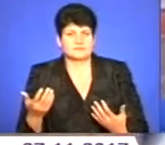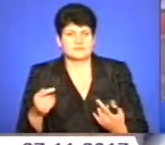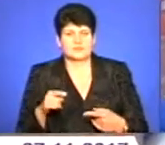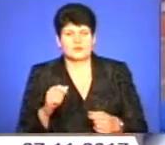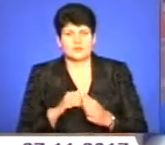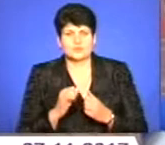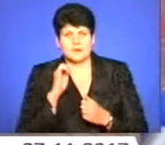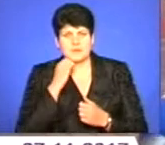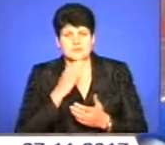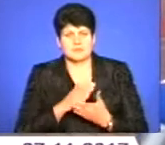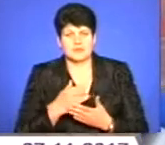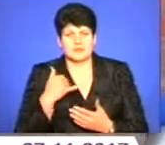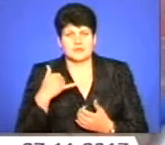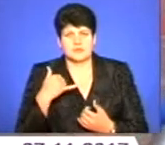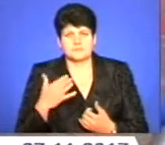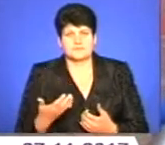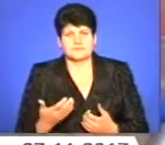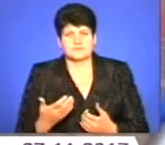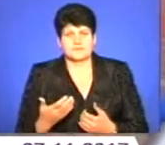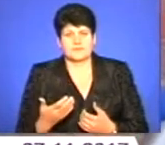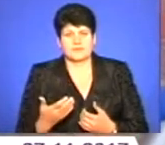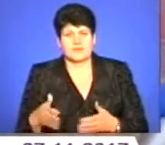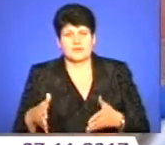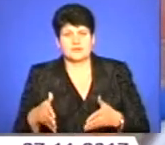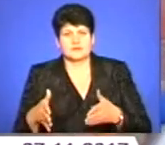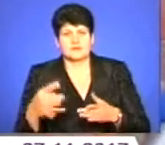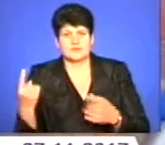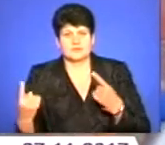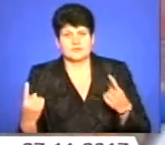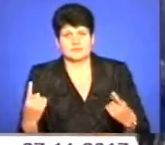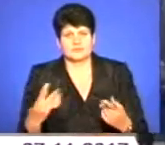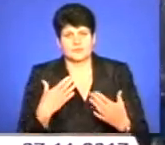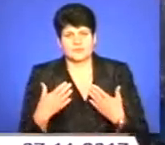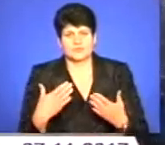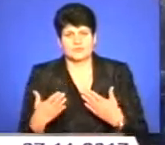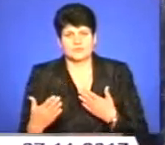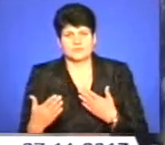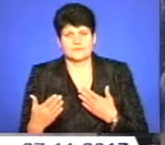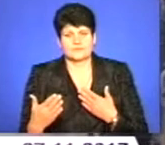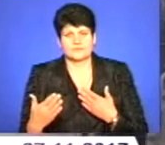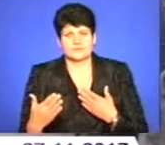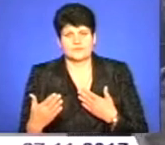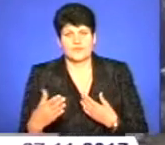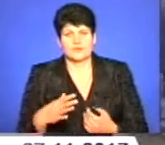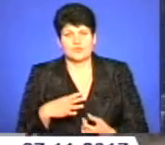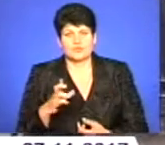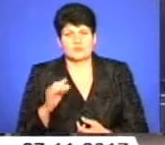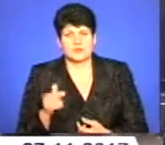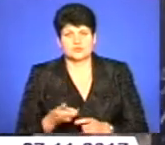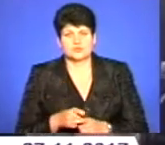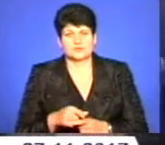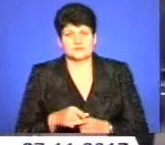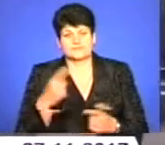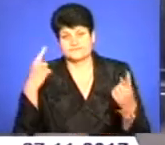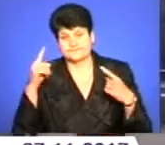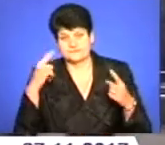кожна бабця має телефон, знаєте, на городі одна з другою спілкується. Було б сильно романтично вірити в те,